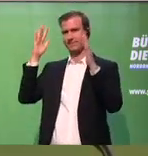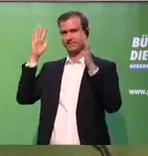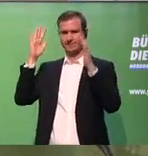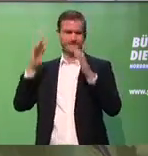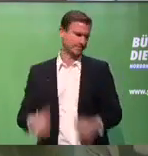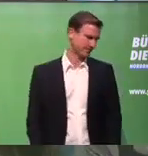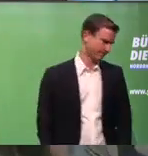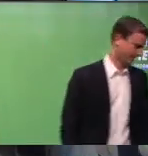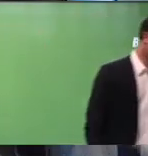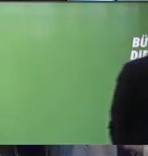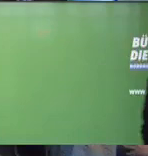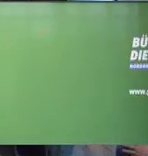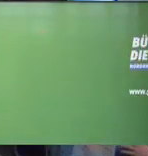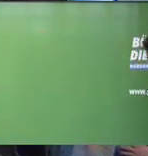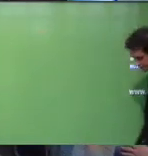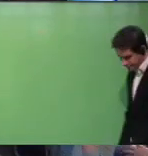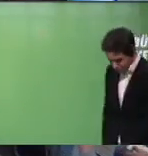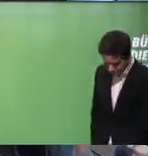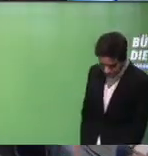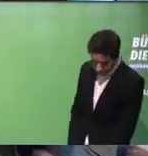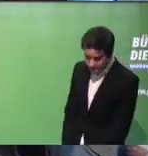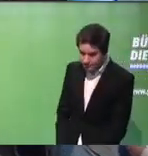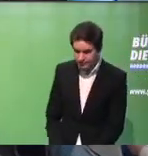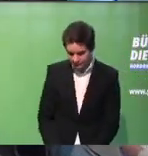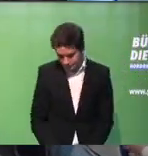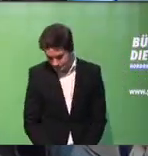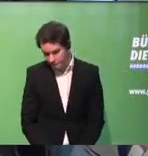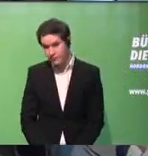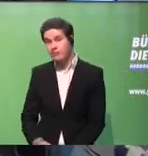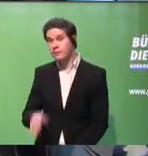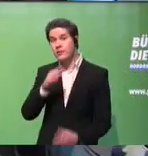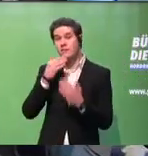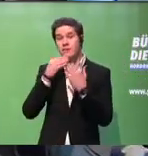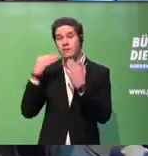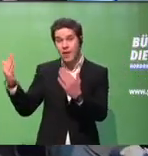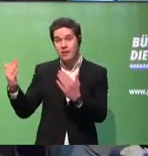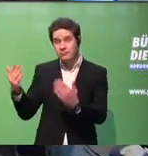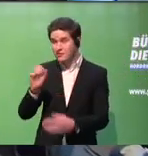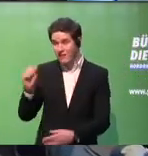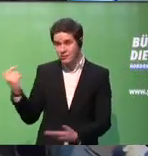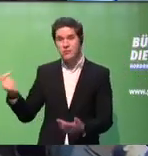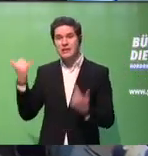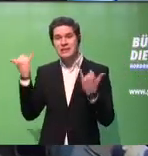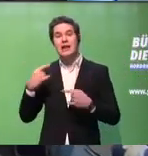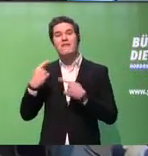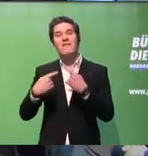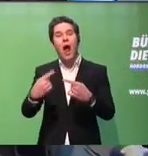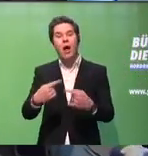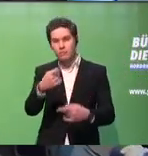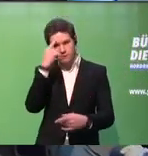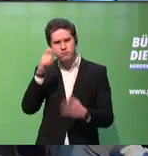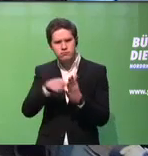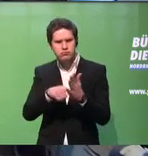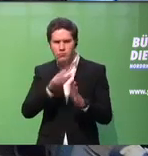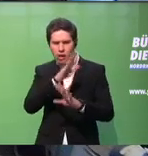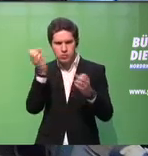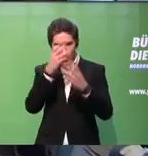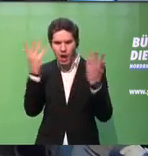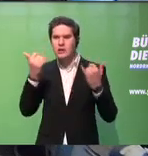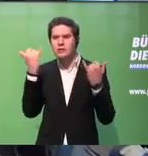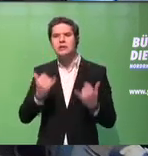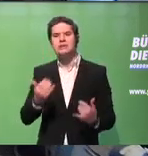Sven. Ihr habt die Vorstellung des Wahlverfahrens gehört. Ich möchte es jetzt abstimmen lassen und bitte euch um das Kartenzeichen, wenn dem